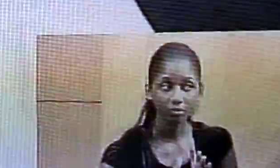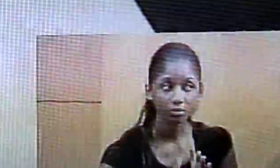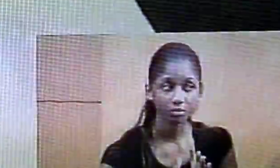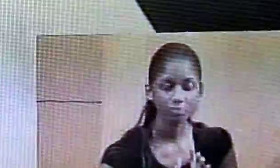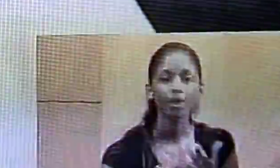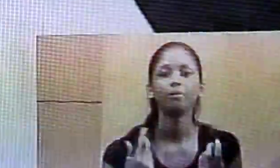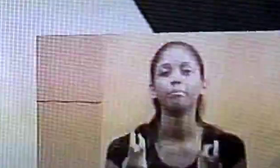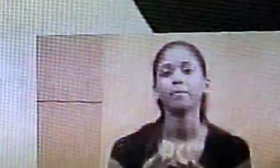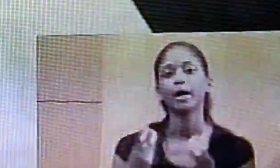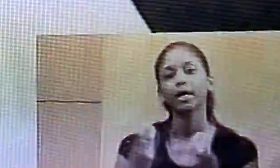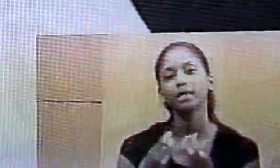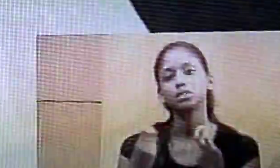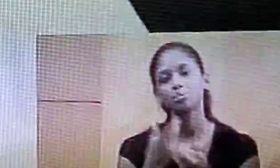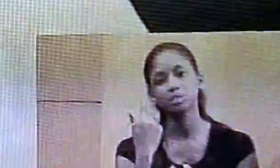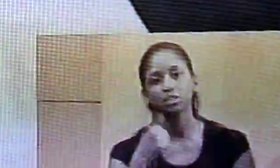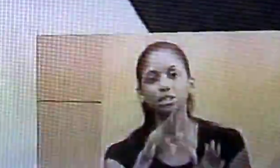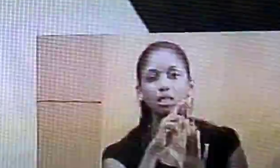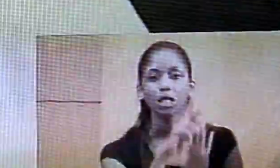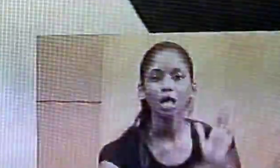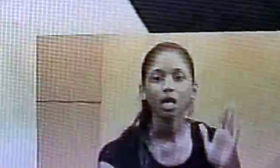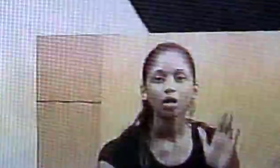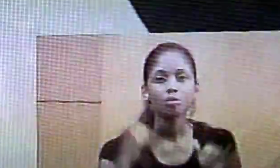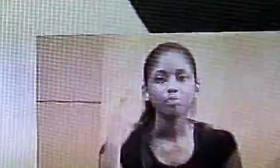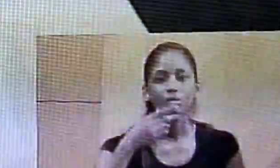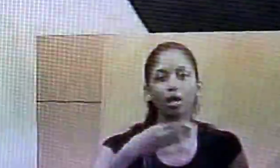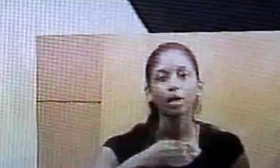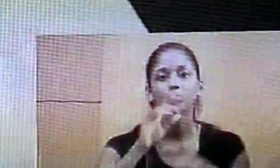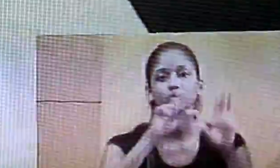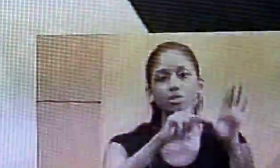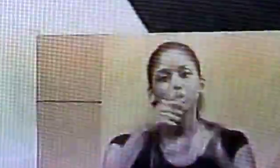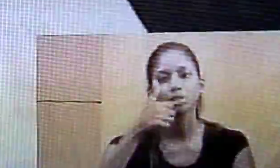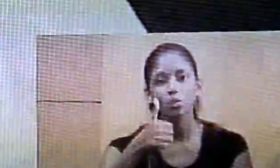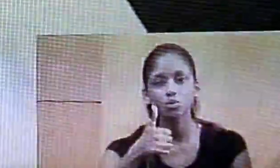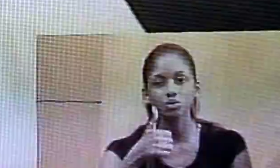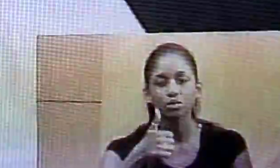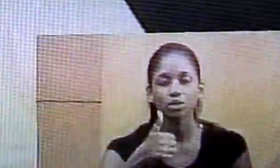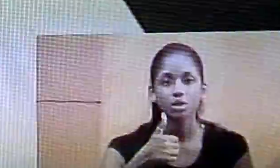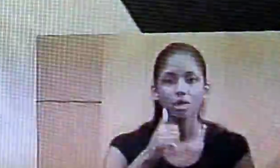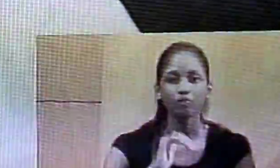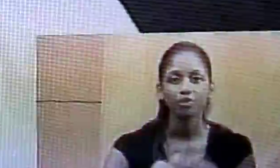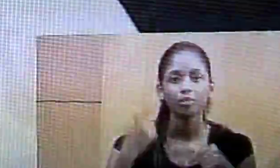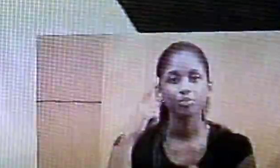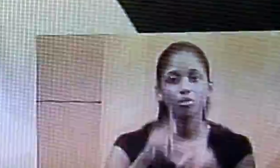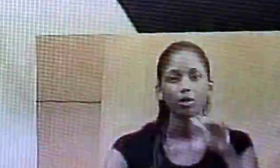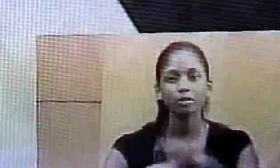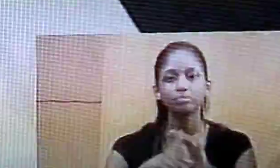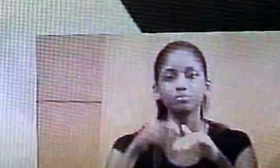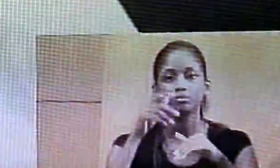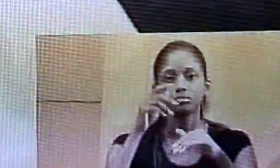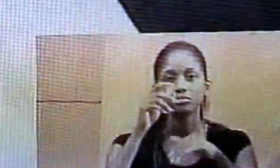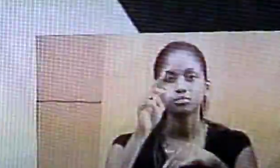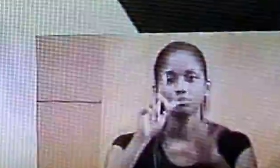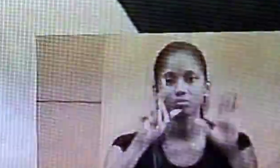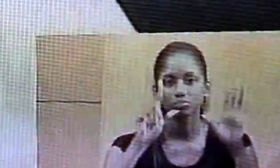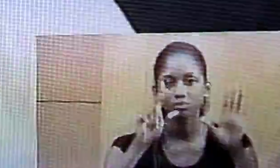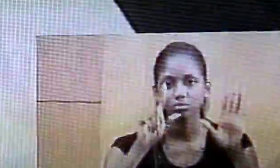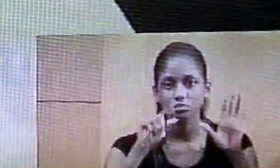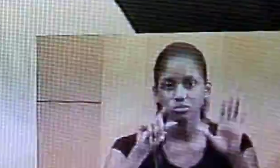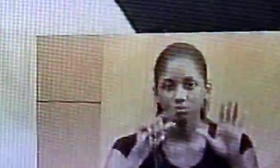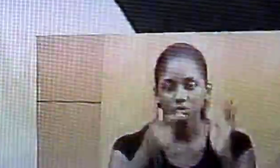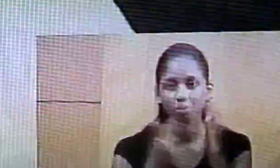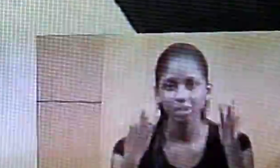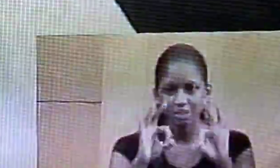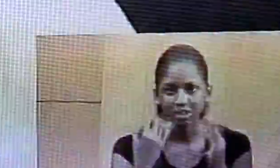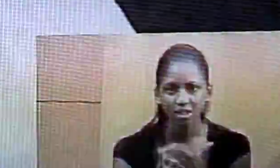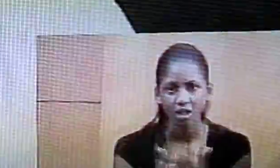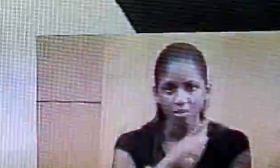Par exemple, si les règles et les procédures de la M71 applicables à compter de 2010 ne sont pas respectées dans l'élaboration